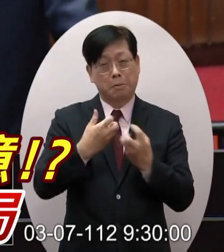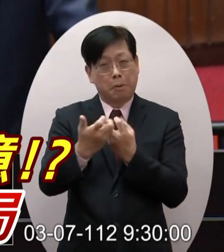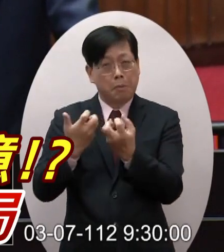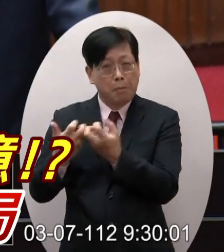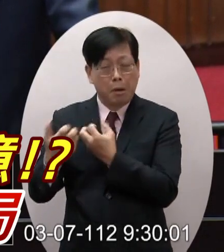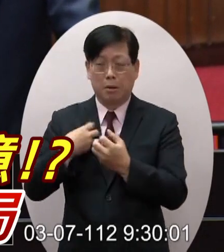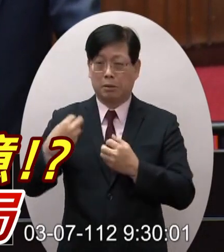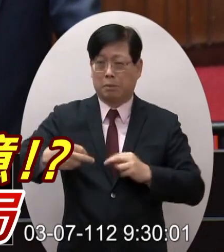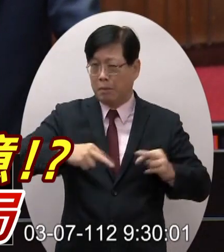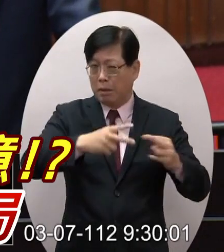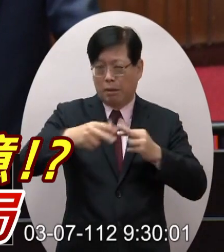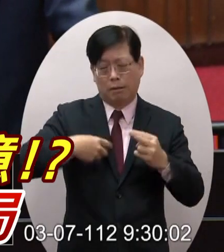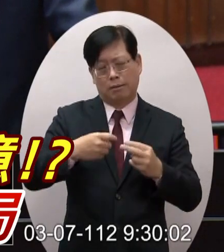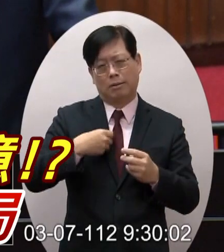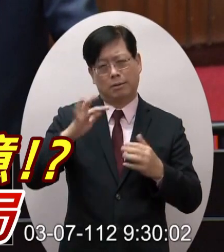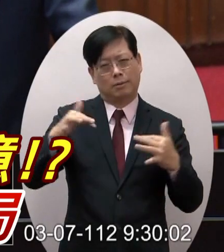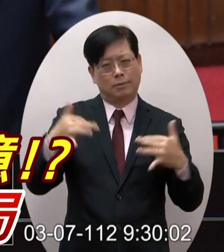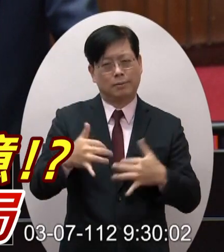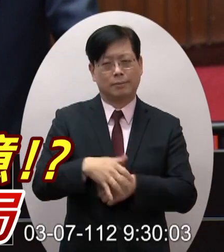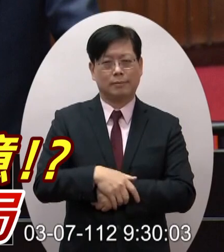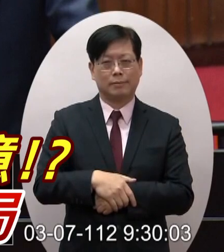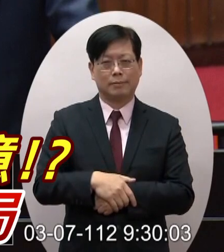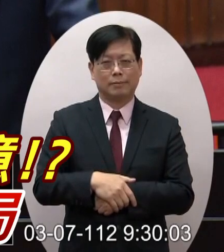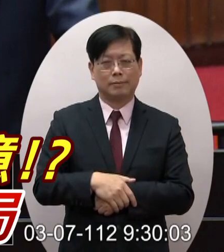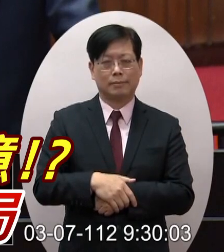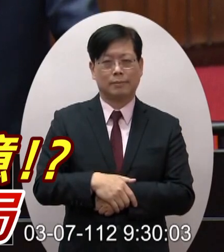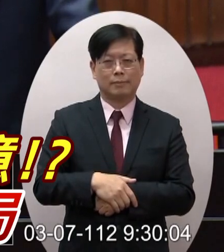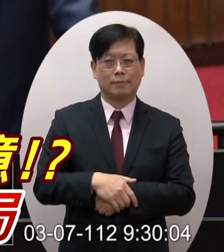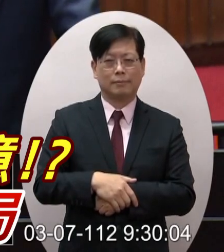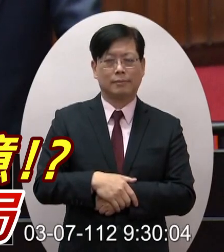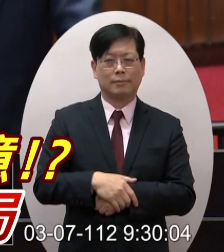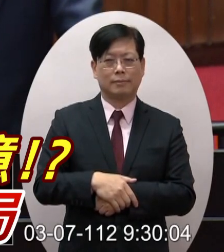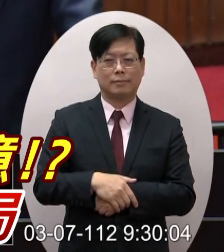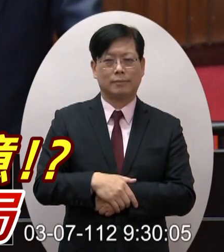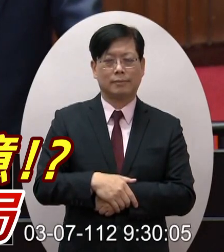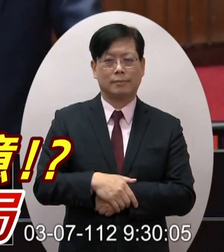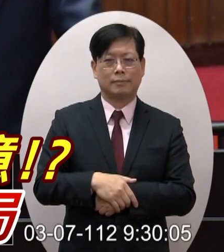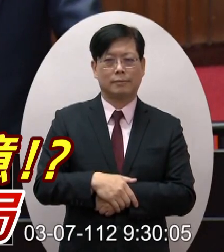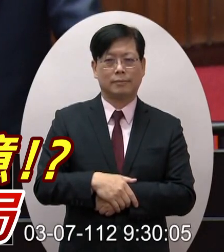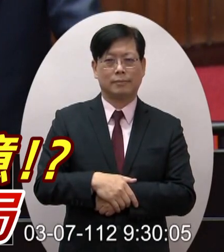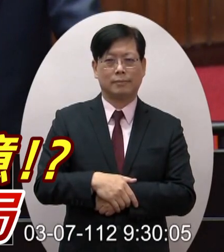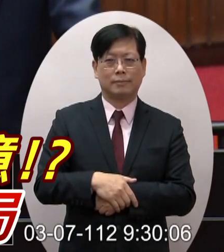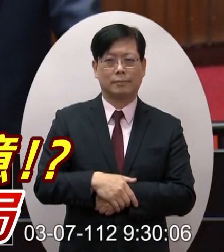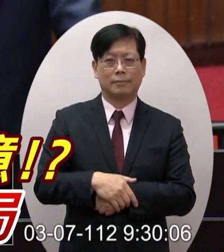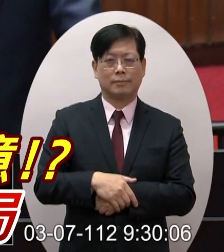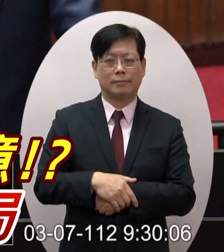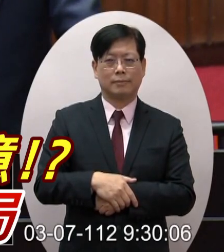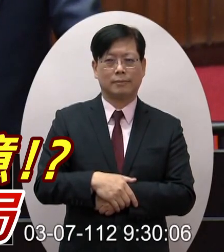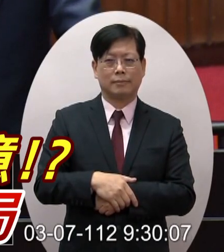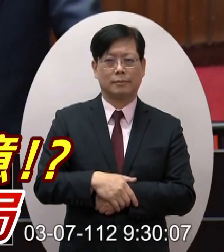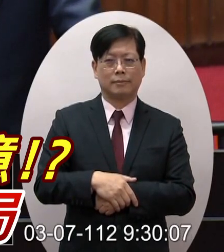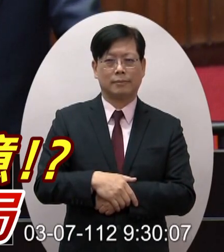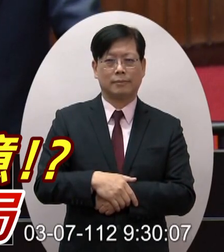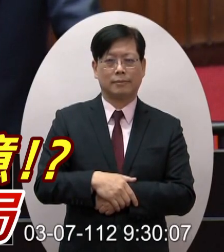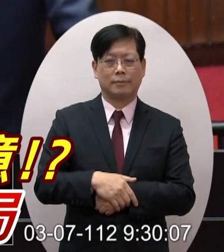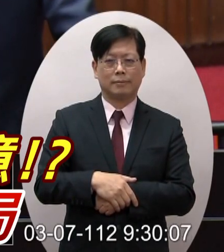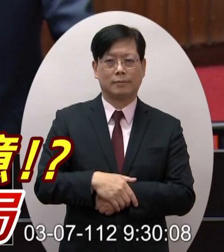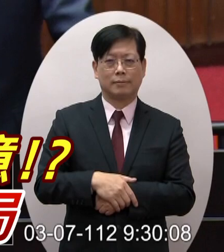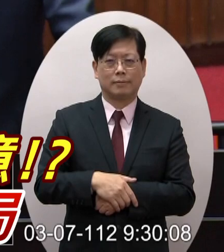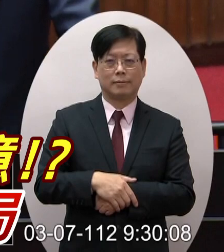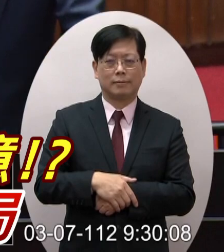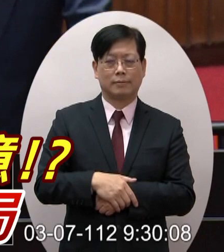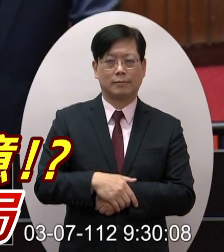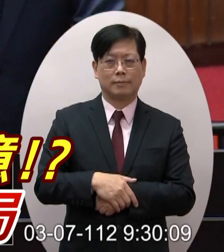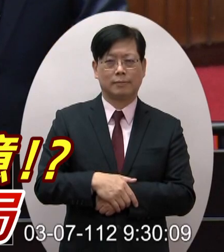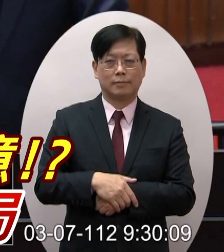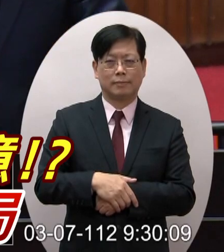来去建设，其实这个是会有问题的。 我跟委员报告哈，实际上交通部已经尽很大的努力，跟三个市的市